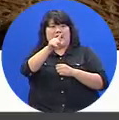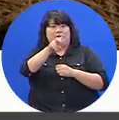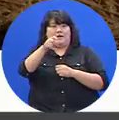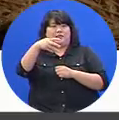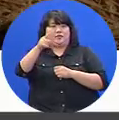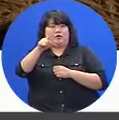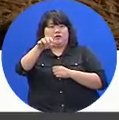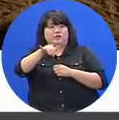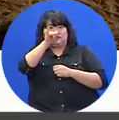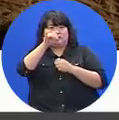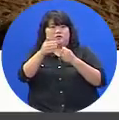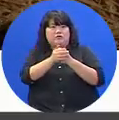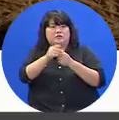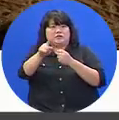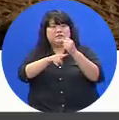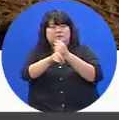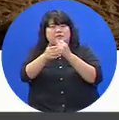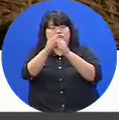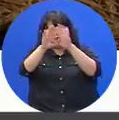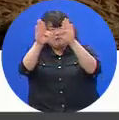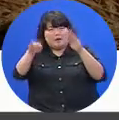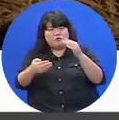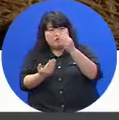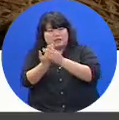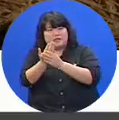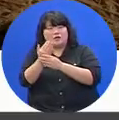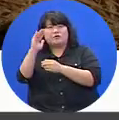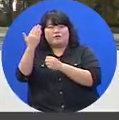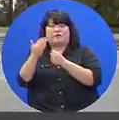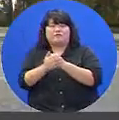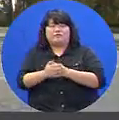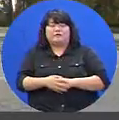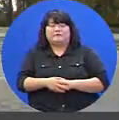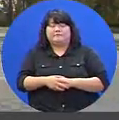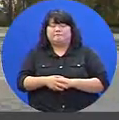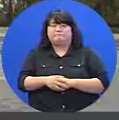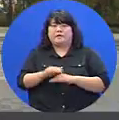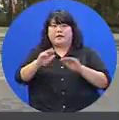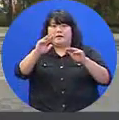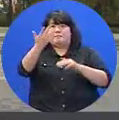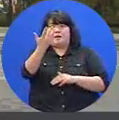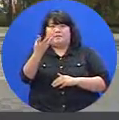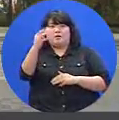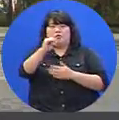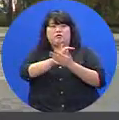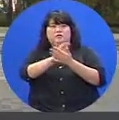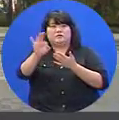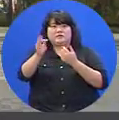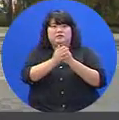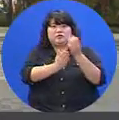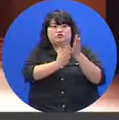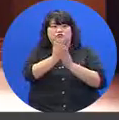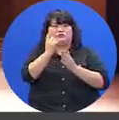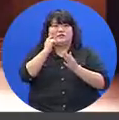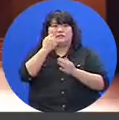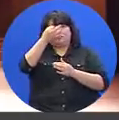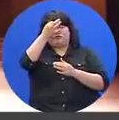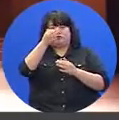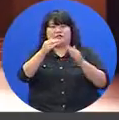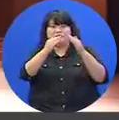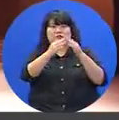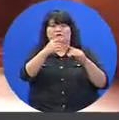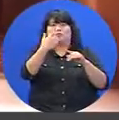있었죠. 만들었던 곳이니까 그런 의미에서 박물관이 생겨진 곳이기 때문에. 800억 원이 넘게 들어간 군산 예술의 전당은